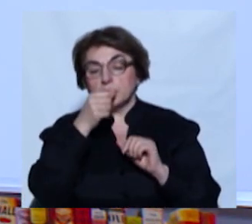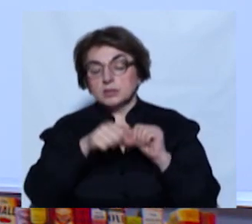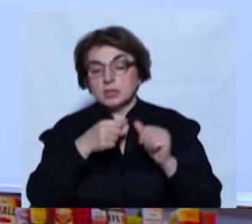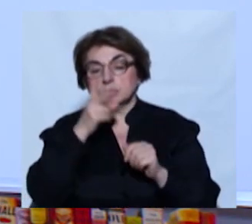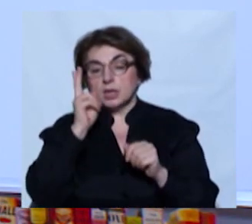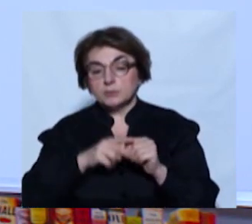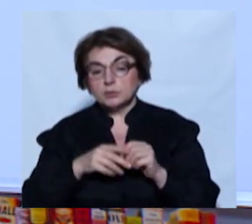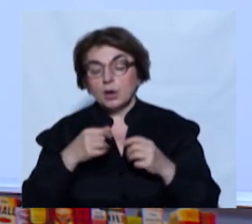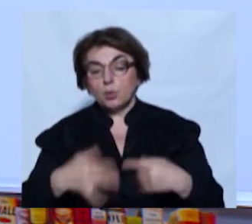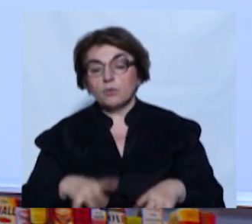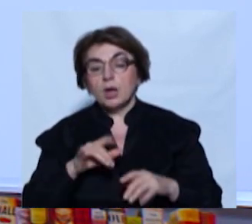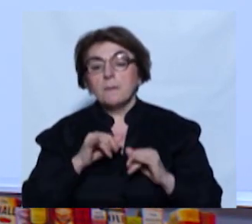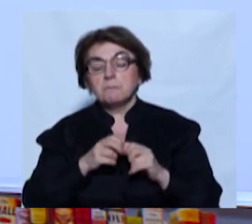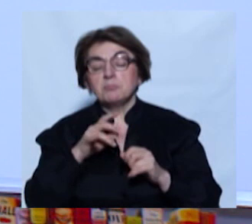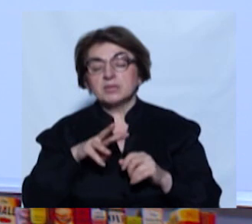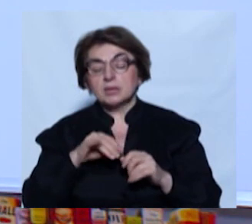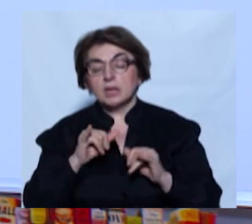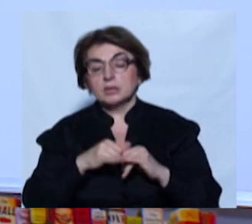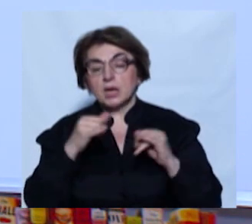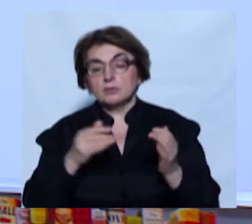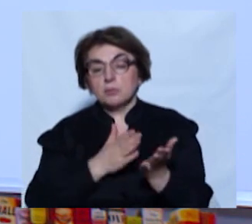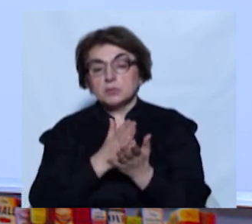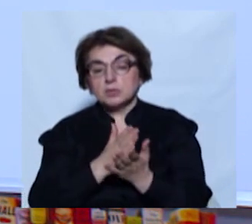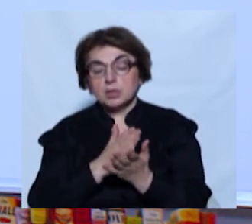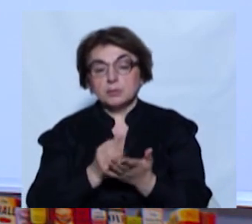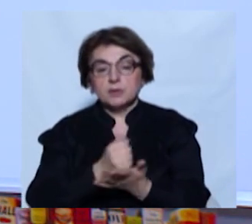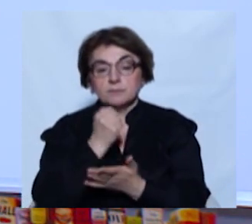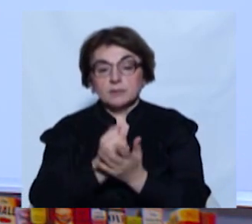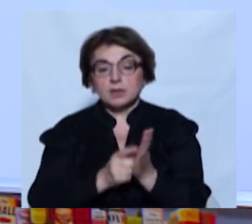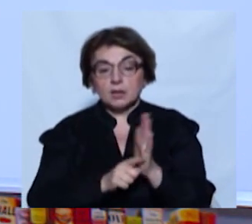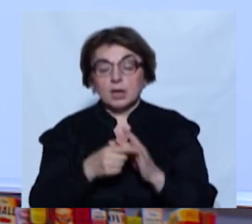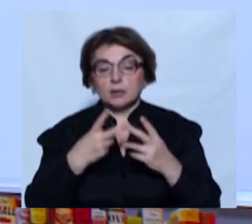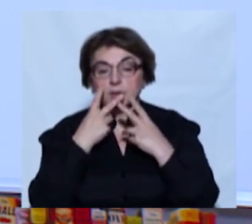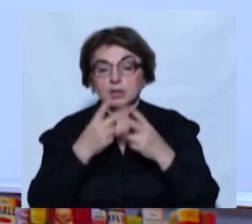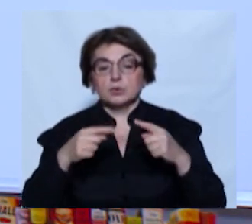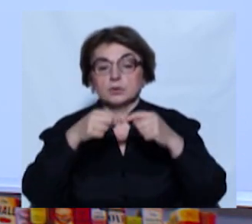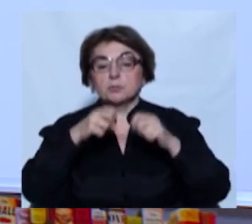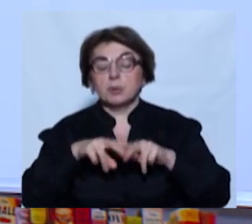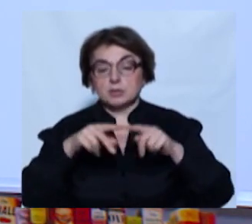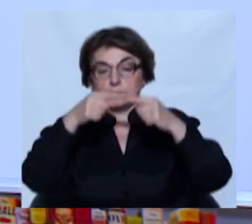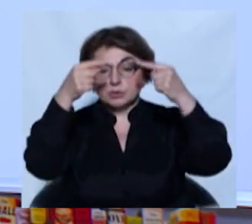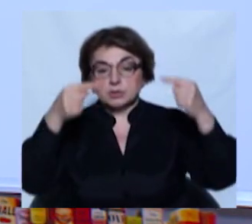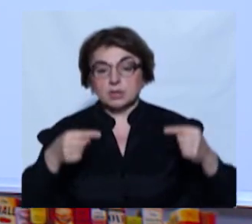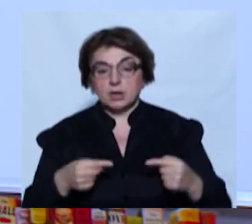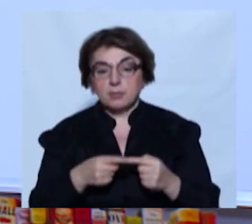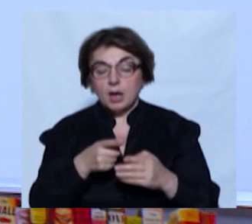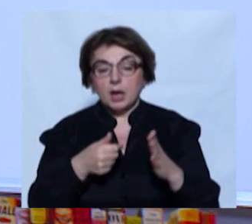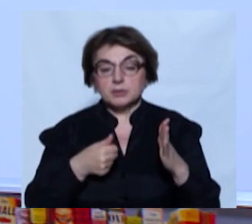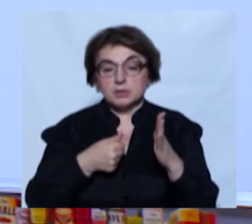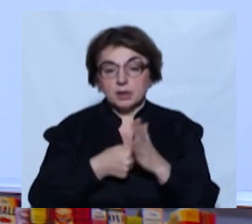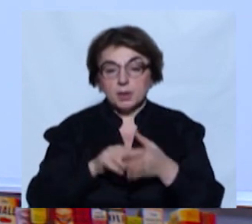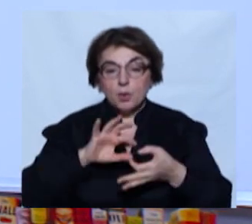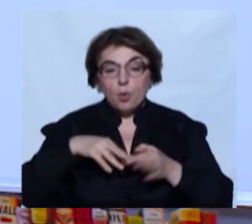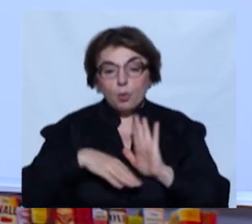მდგრადი განვითარების მიზნებს ჩაეყარა საფუძველი. მე ახლა მინდა გაჩვენოთ სქემა და ამ სქემის დახმარებით ჩვენ უფრო